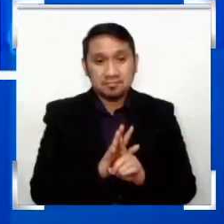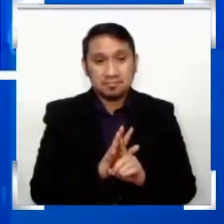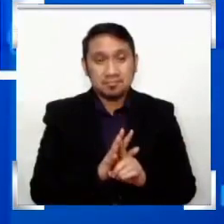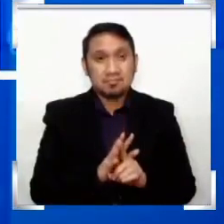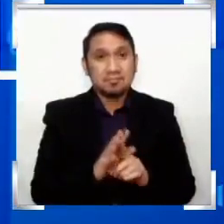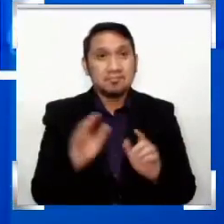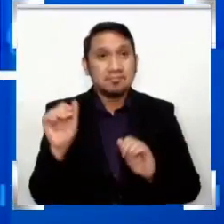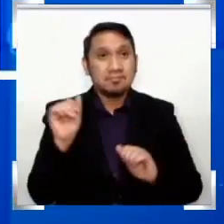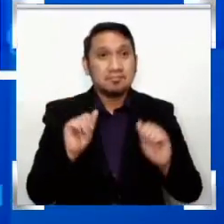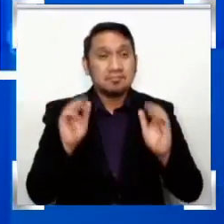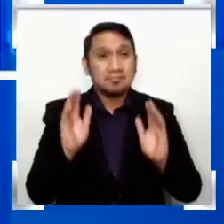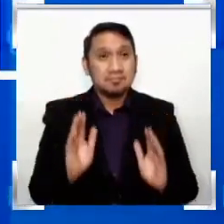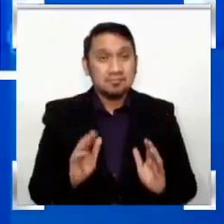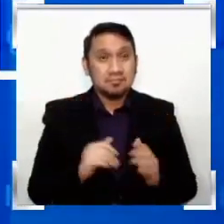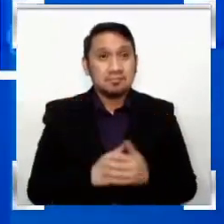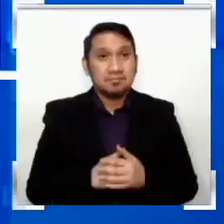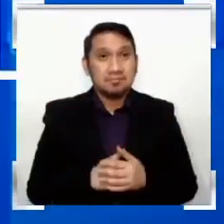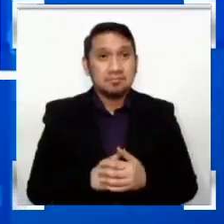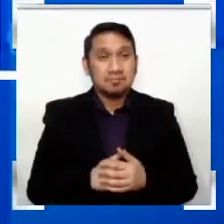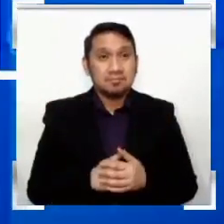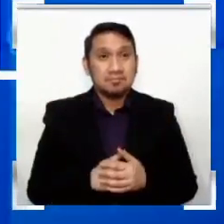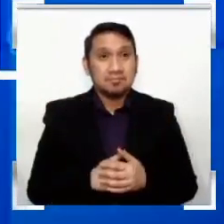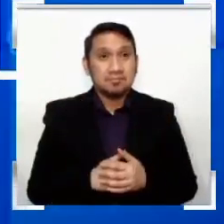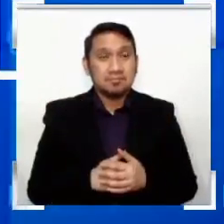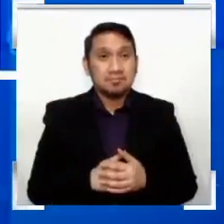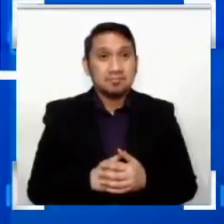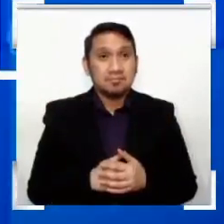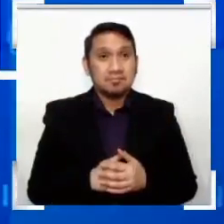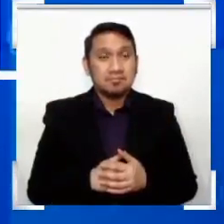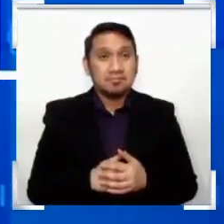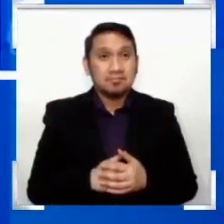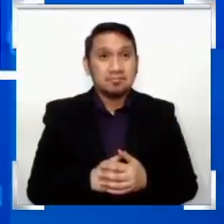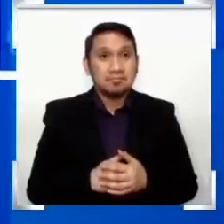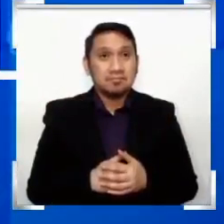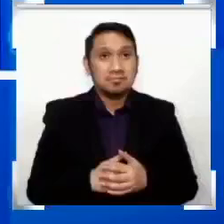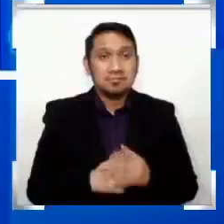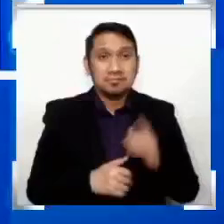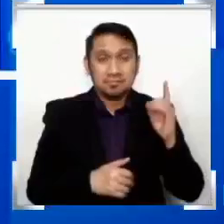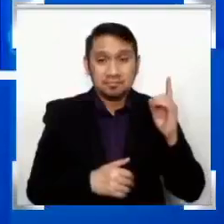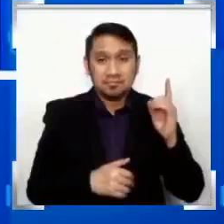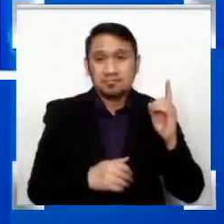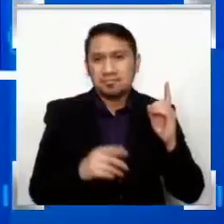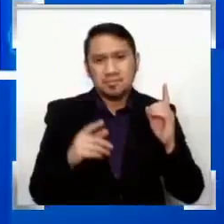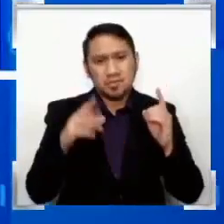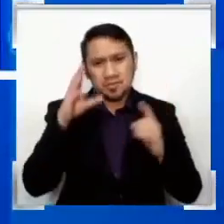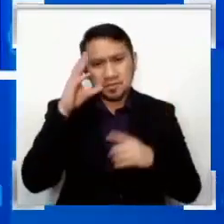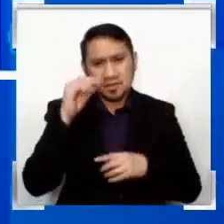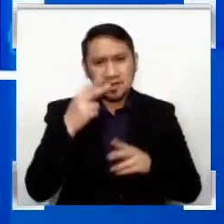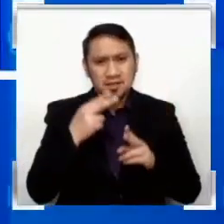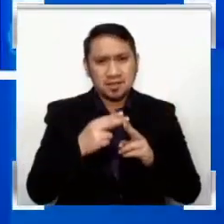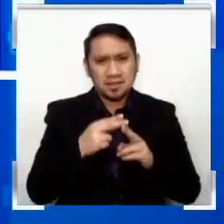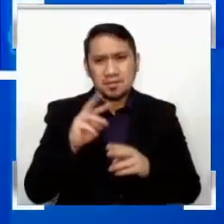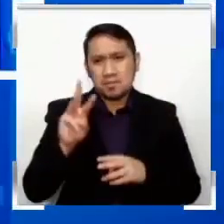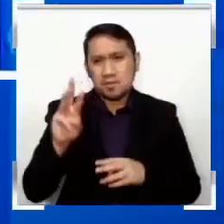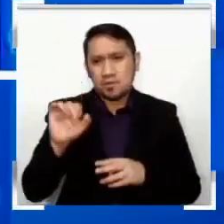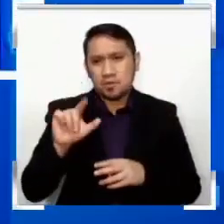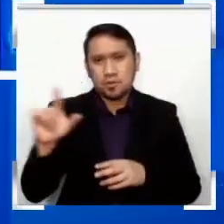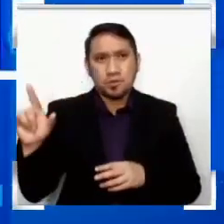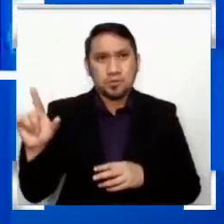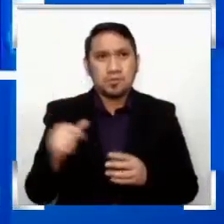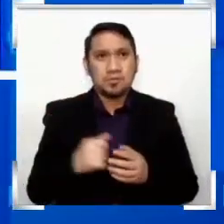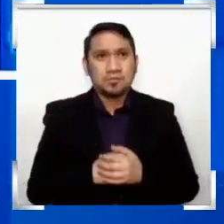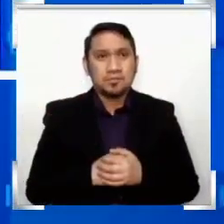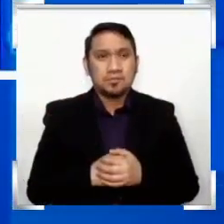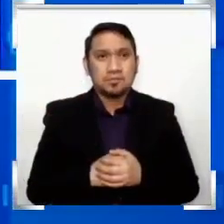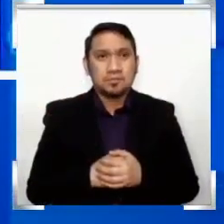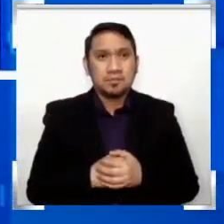artist at Manopo legacy, the Flower Sister star, Will Ashley. Nilook forward ko dito yung